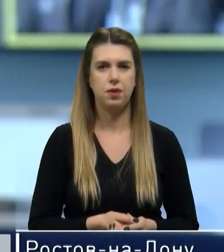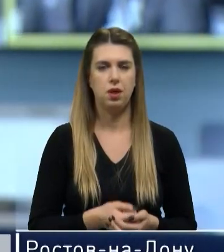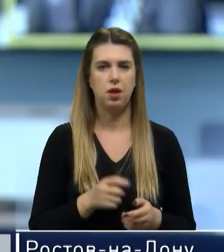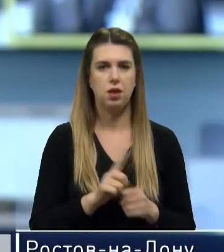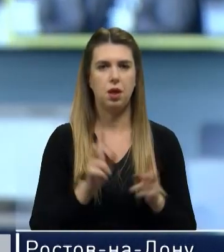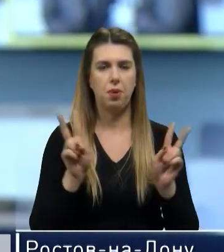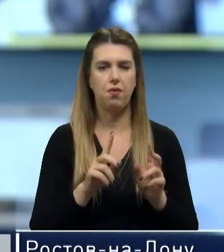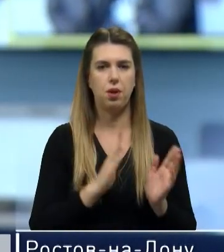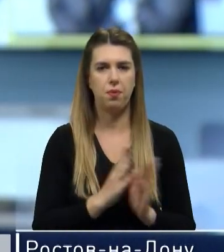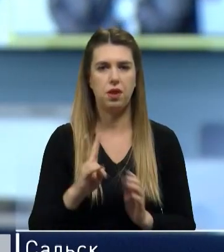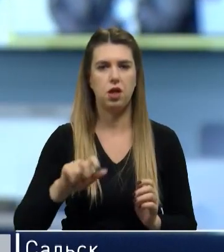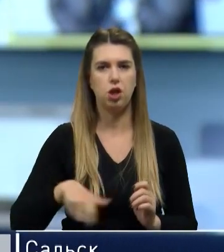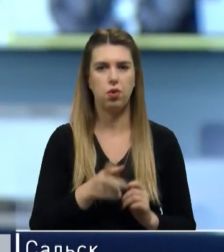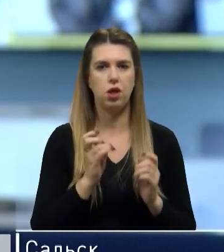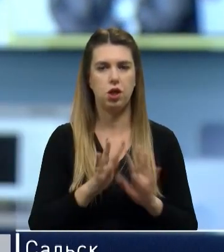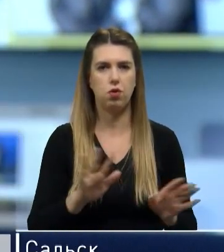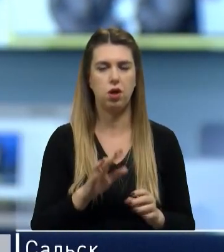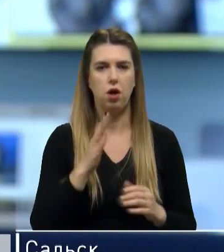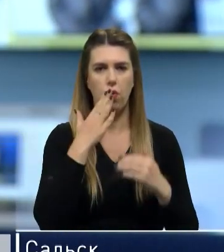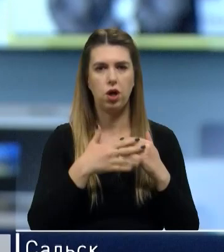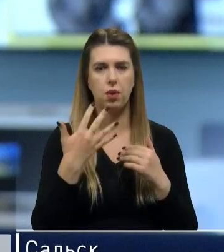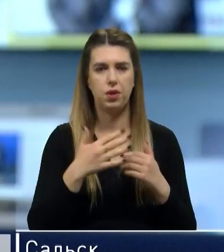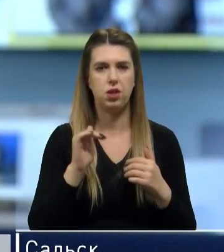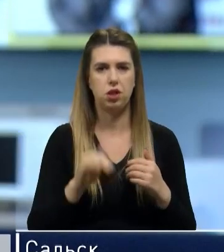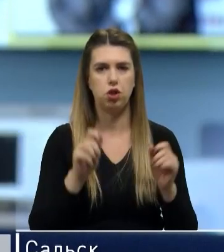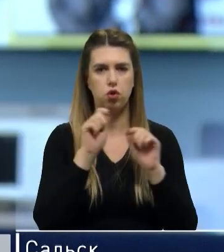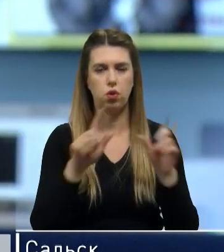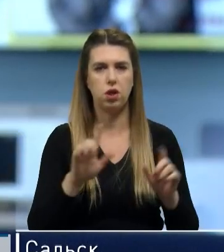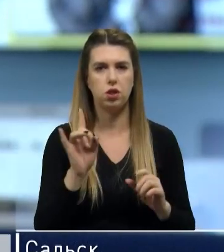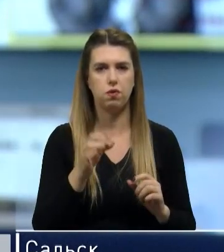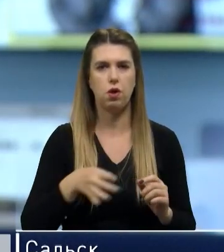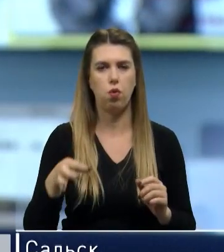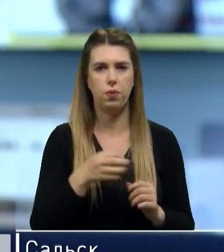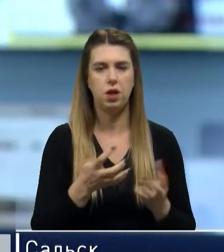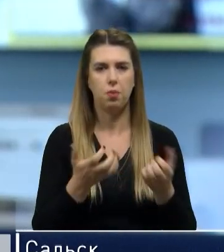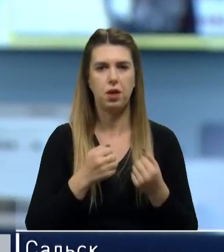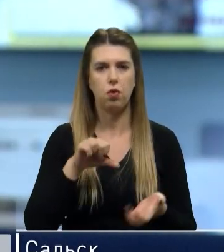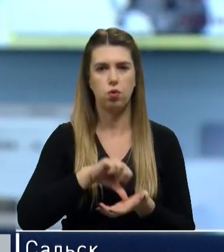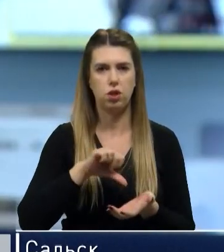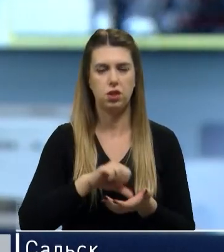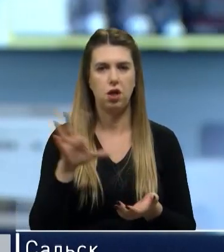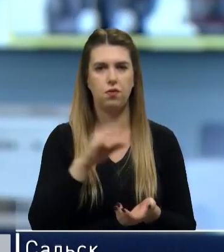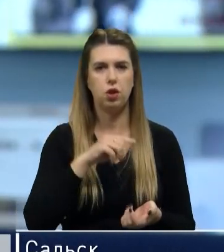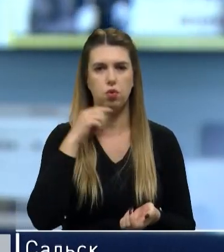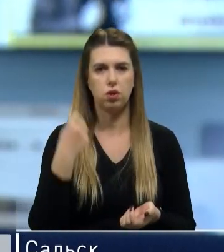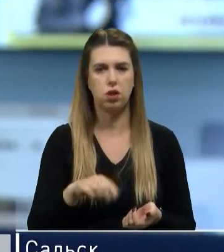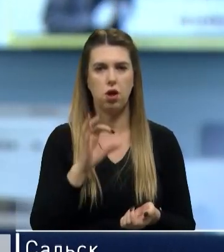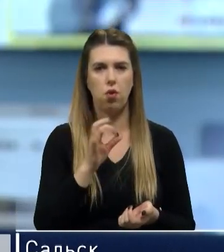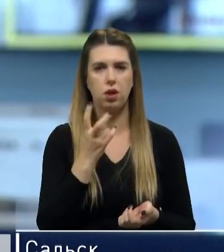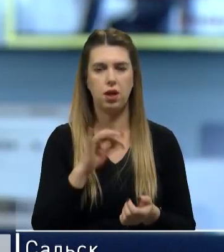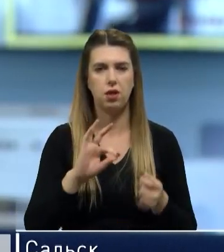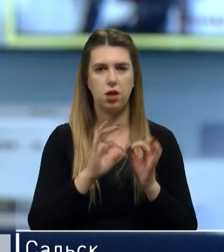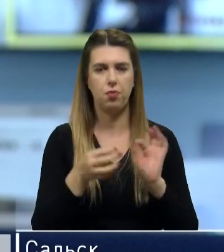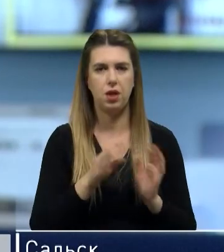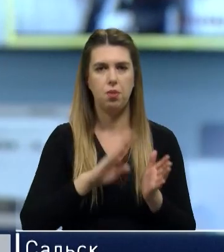Правила поведения на дороге и не только. Более 50 тысяч школьников Ростовской области приняли участие во всероссийской